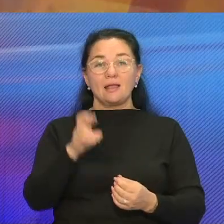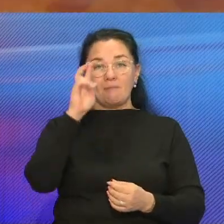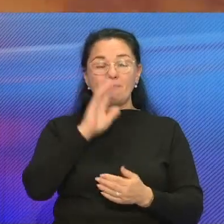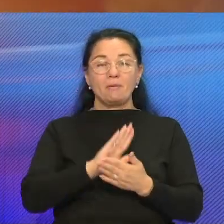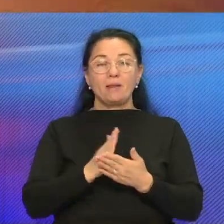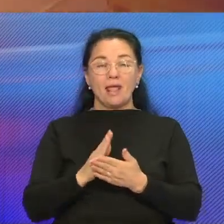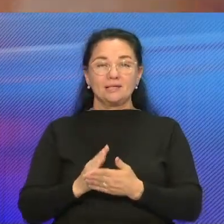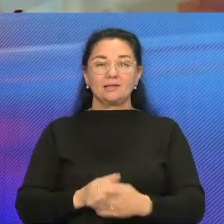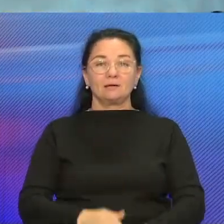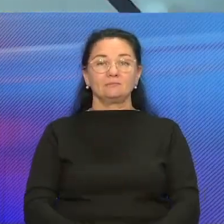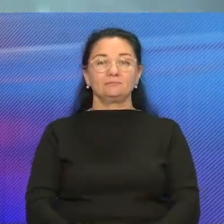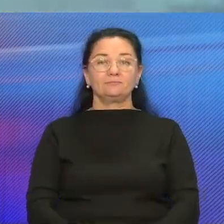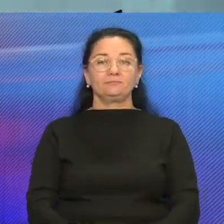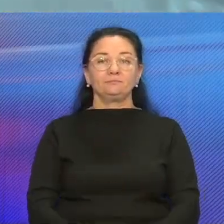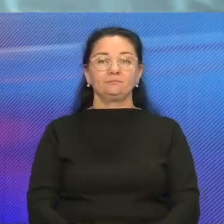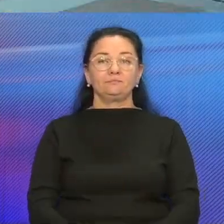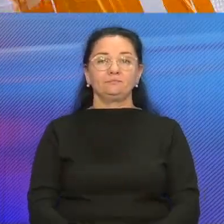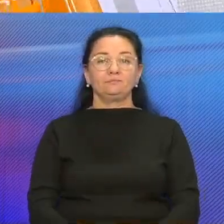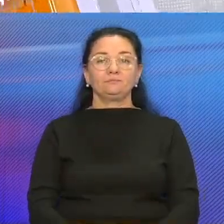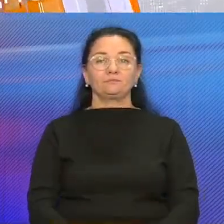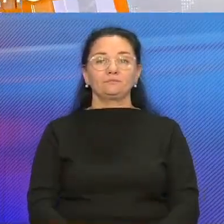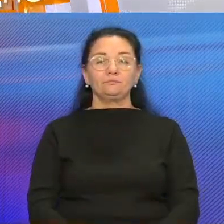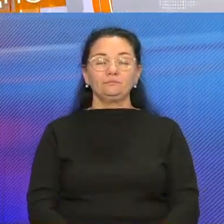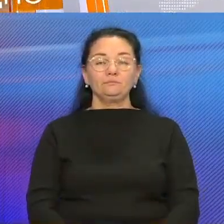з нею рубраце «Каментары дня».